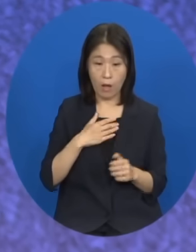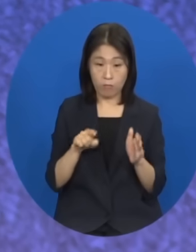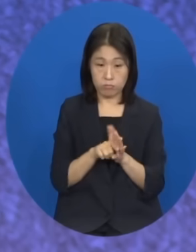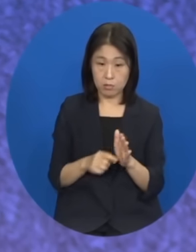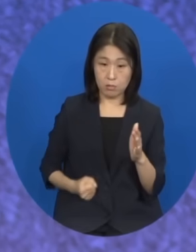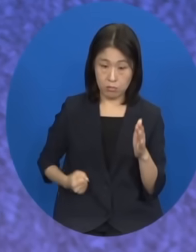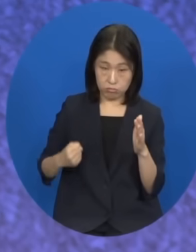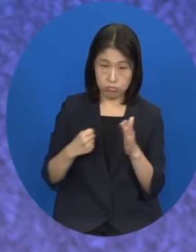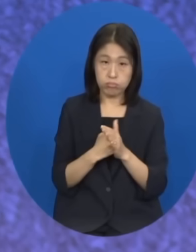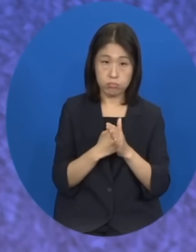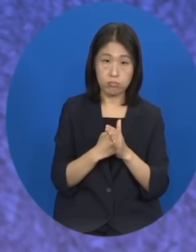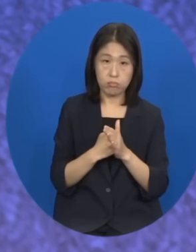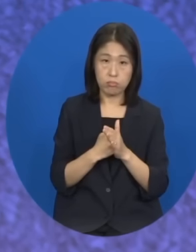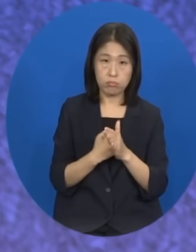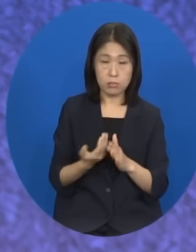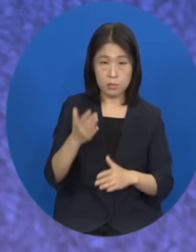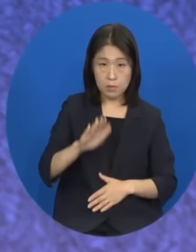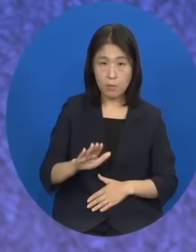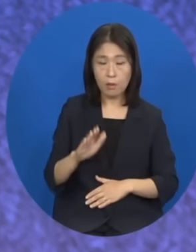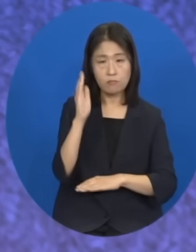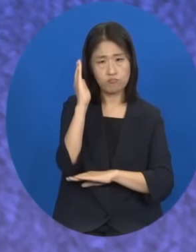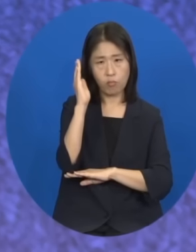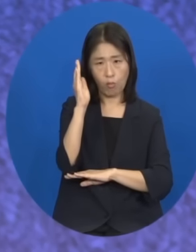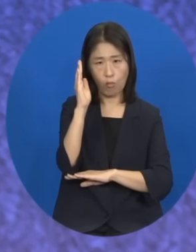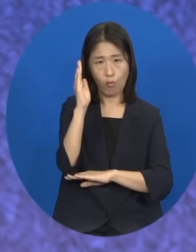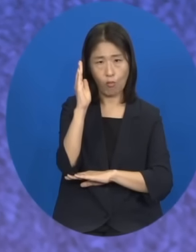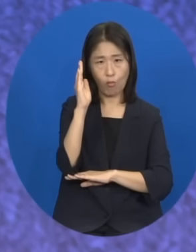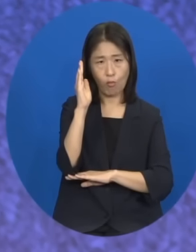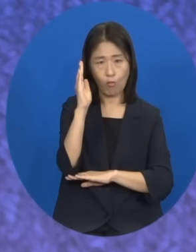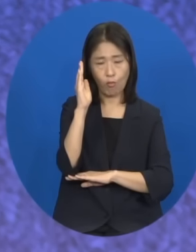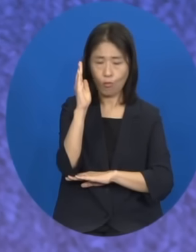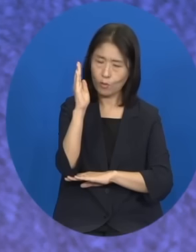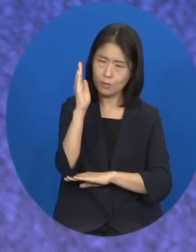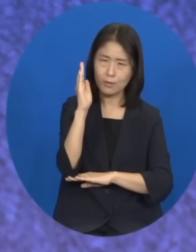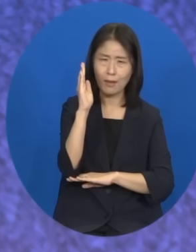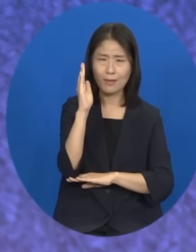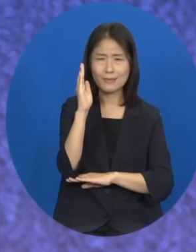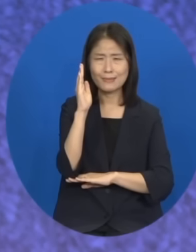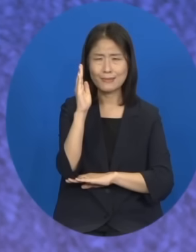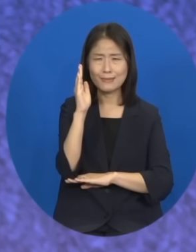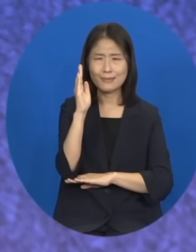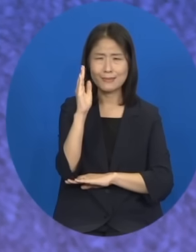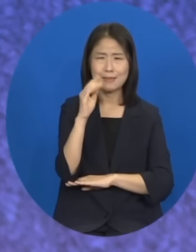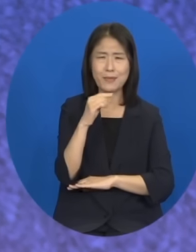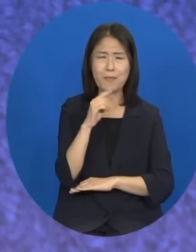했지만 설교를 하려니까 자꾸 말이 꼬여요.